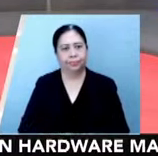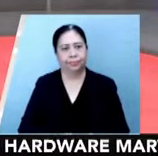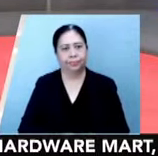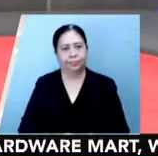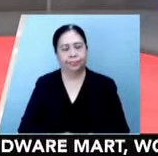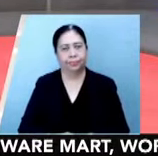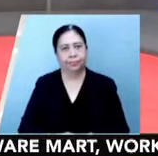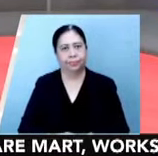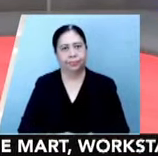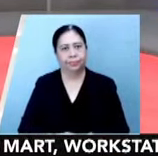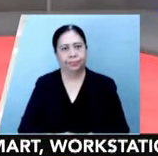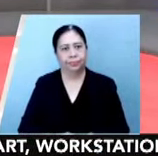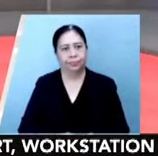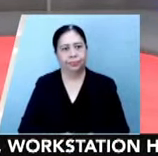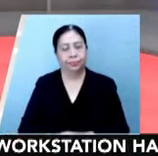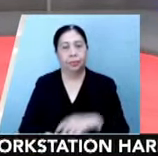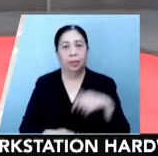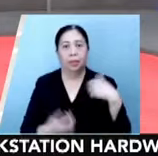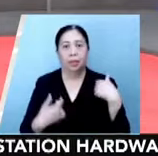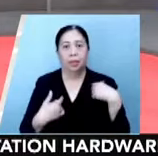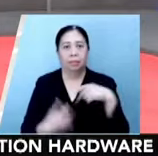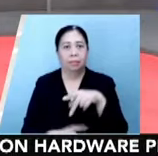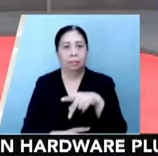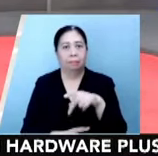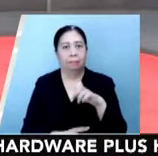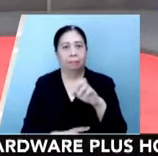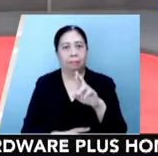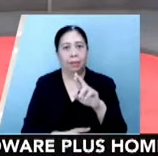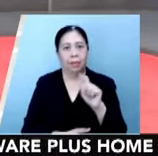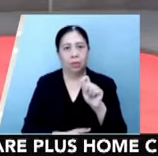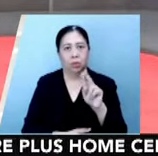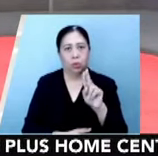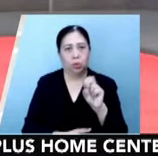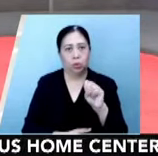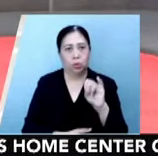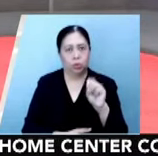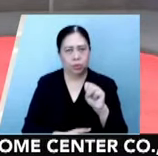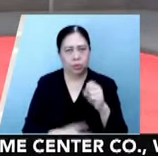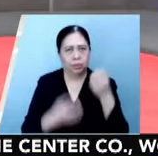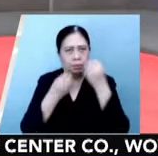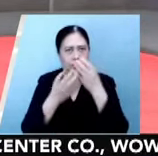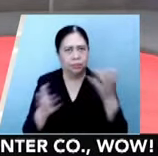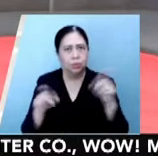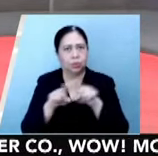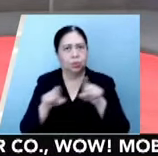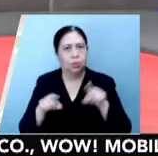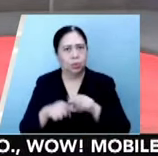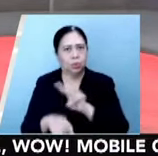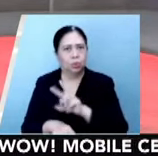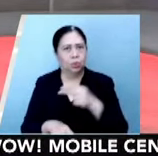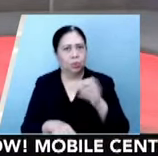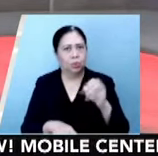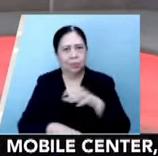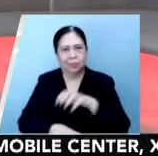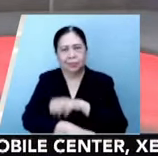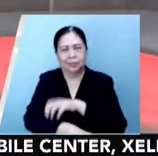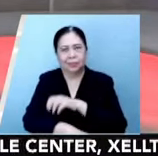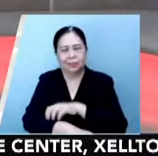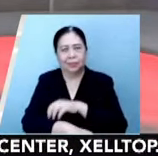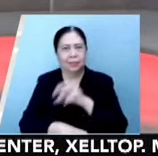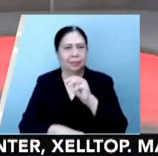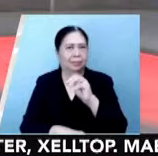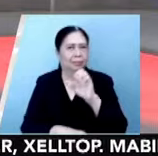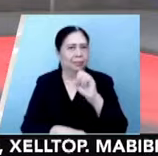Bukod sa pertussis, inaagapan na rin ng World Health Organization ang pagkalat ng tigdas sa ilang bahagi ng